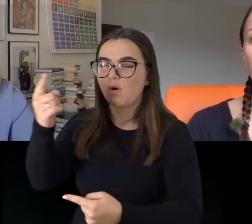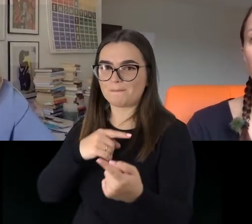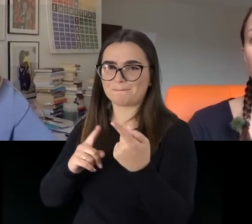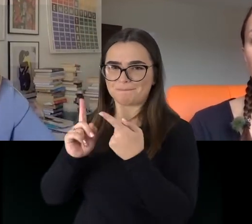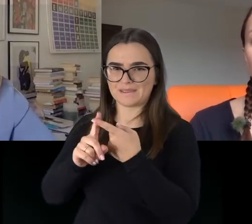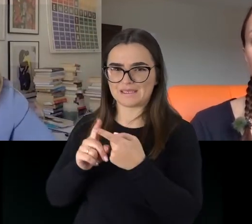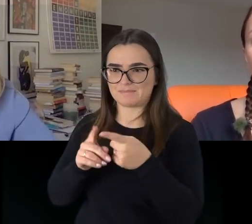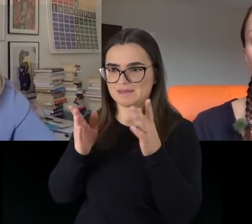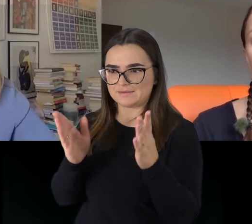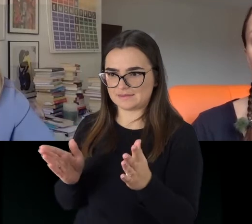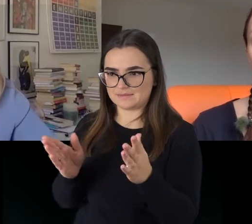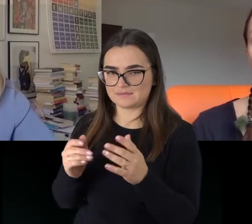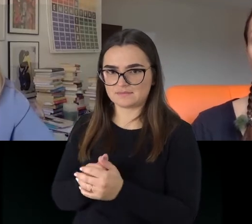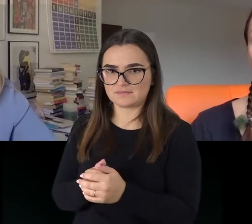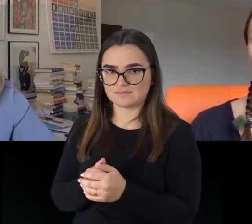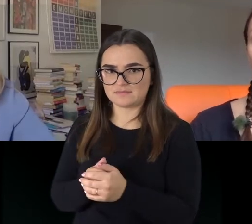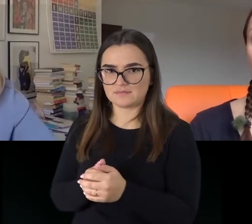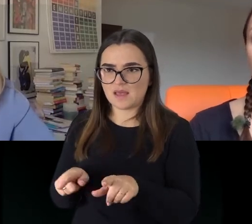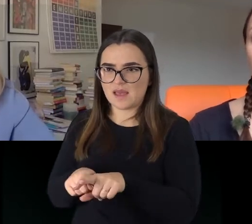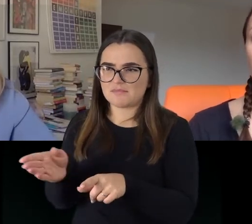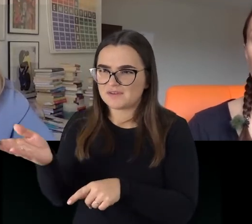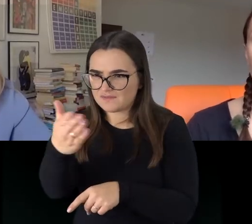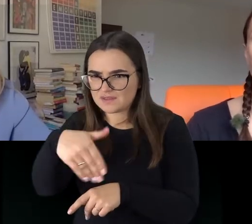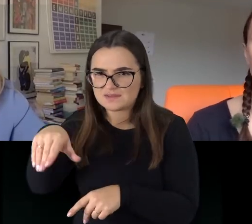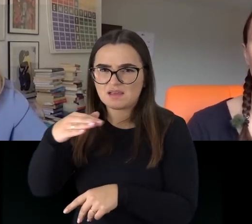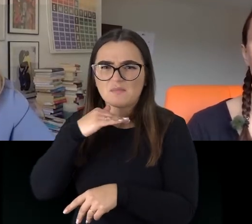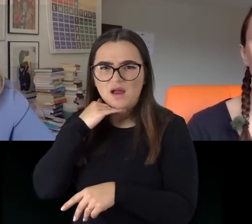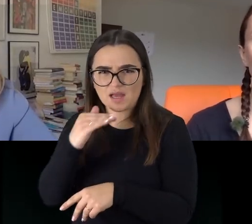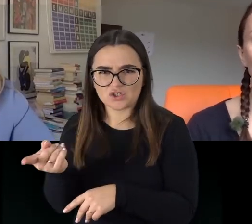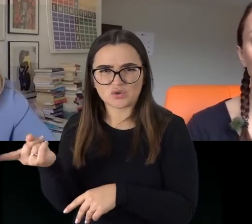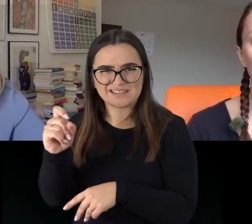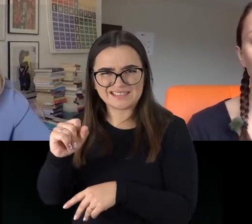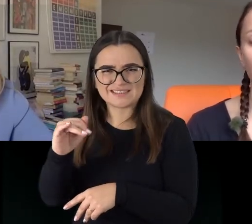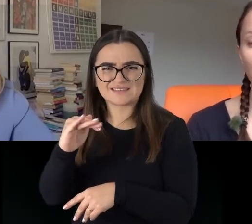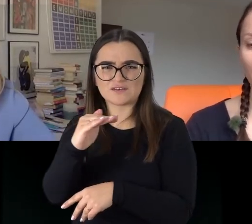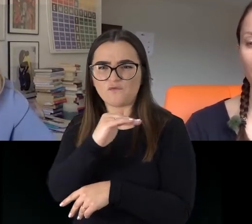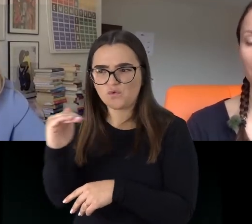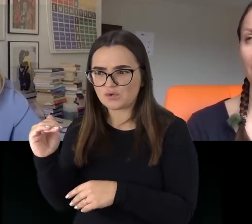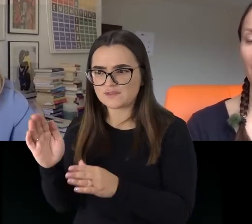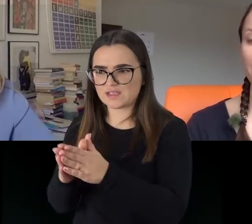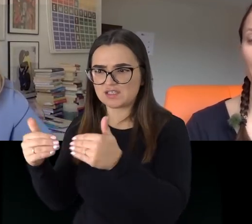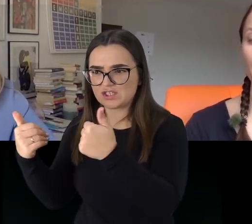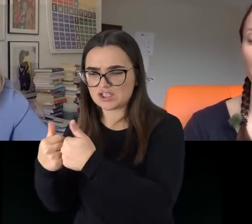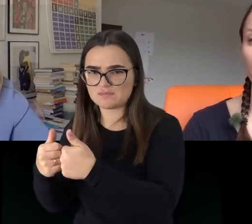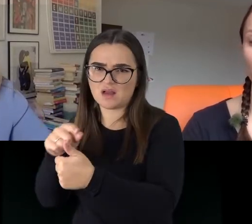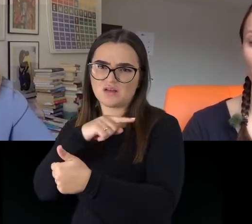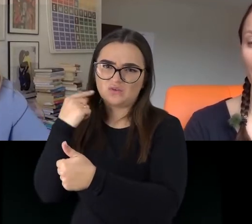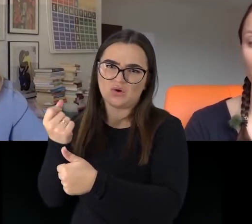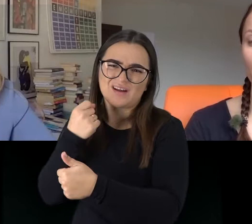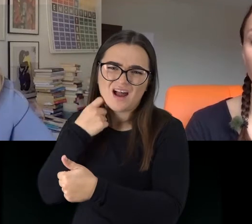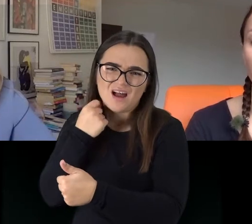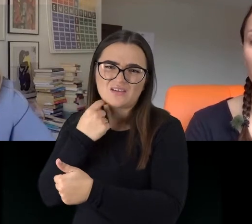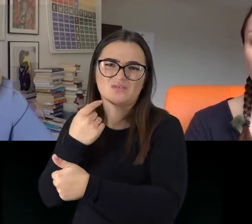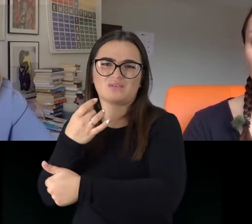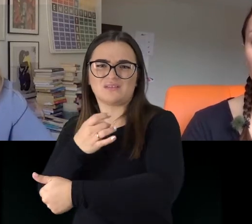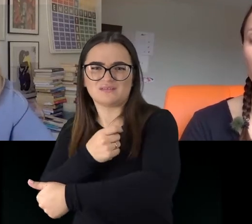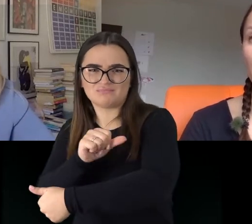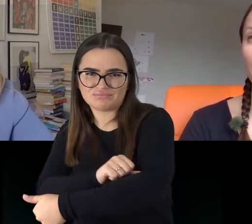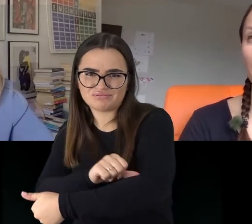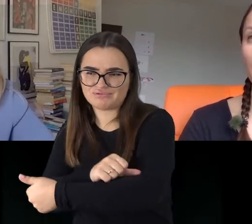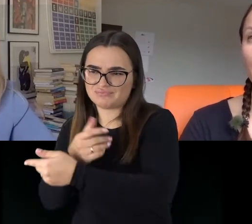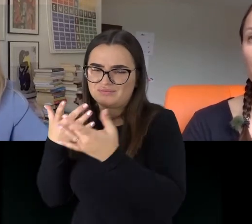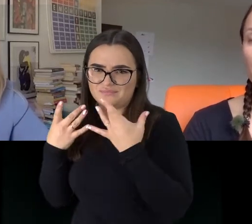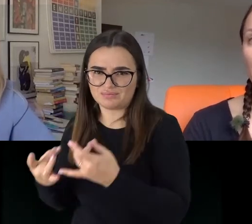kad kažkaip visiems kaip ir akivaizdu, kad disfunkcinė šeima, tai aišku, bus daug alkoholio tikriausiai arba priklausomybės nuo įvairių